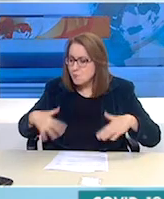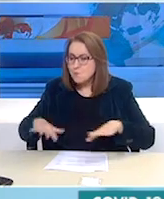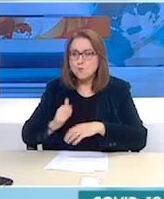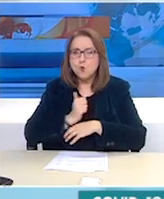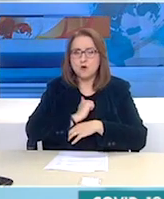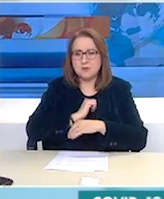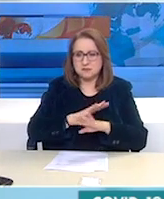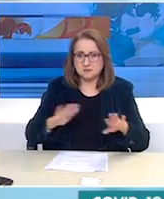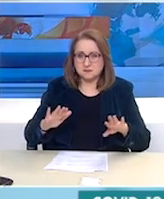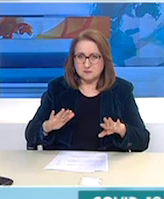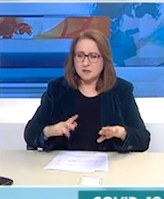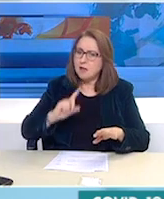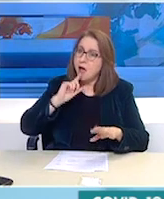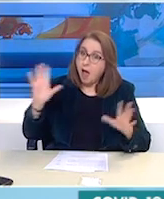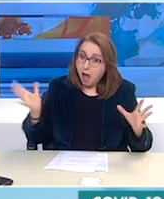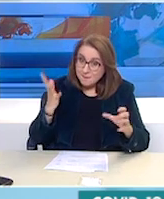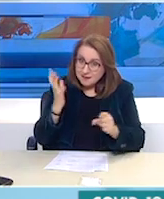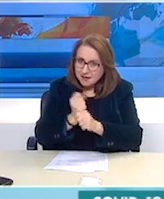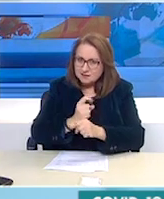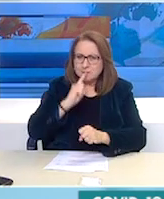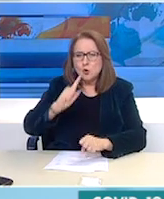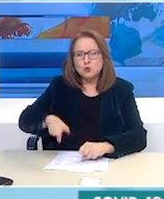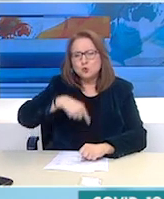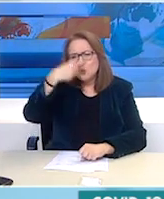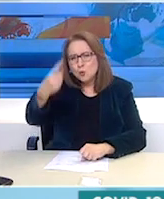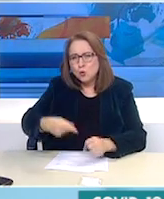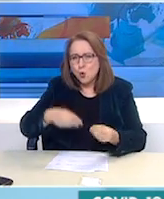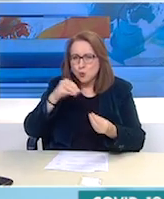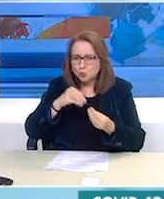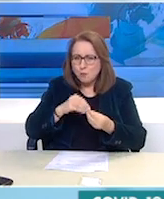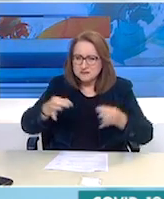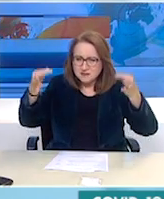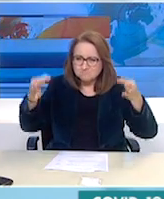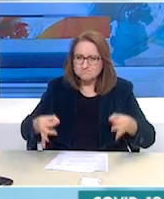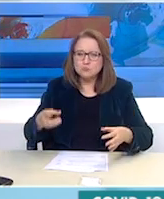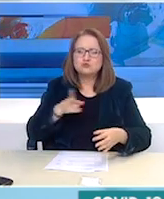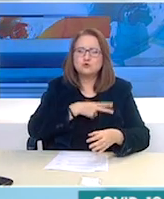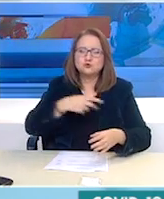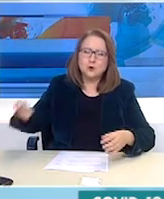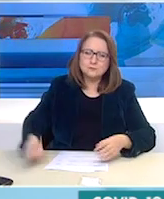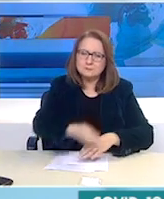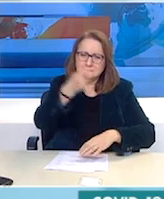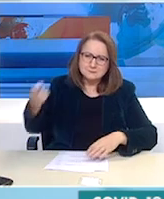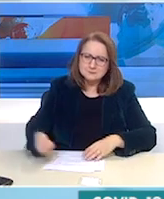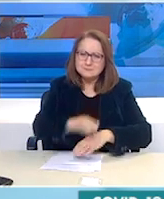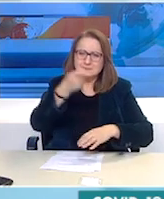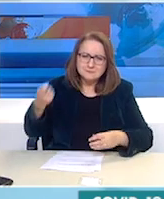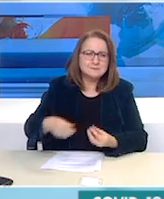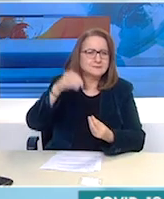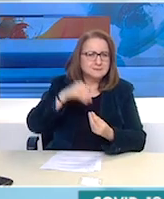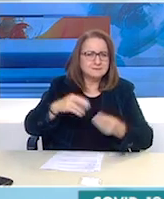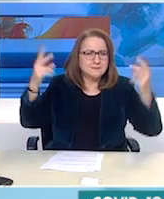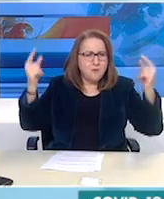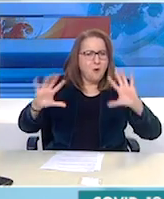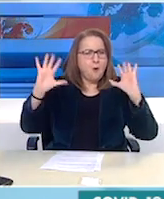θα γιορτάσουμε του χρόνου το Πάσχα όλοι μαζί, όπως προβλέπει η παράδοση και η θρησκεία μας. Αυτή η δοκιμασία θα είναι ο δικός μας Γολγοθάς που πρέπει